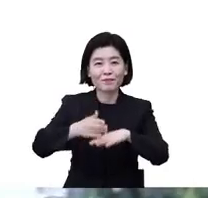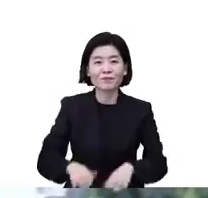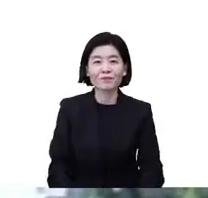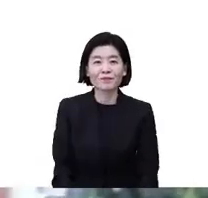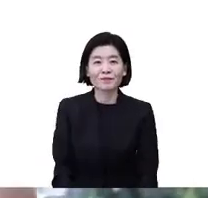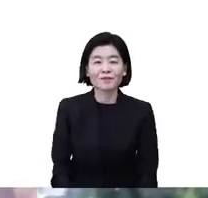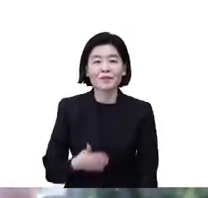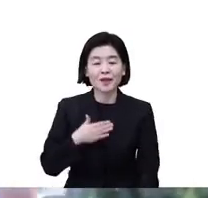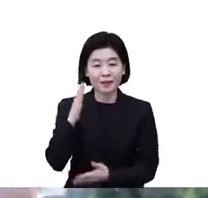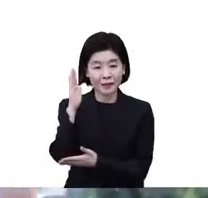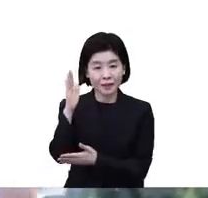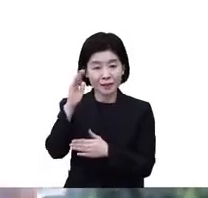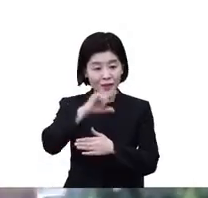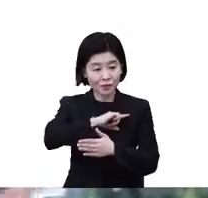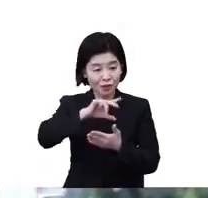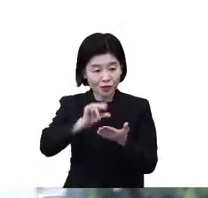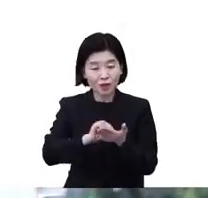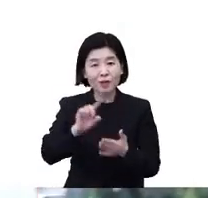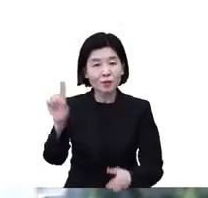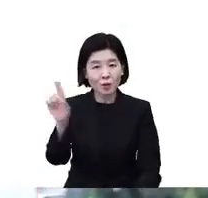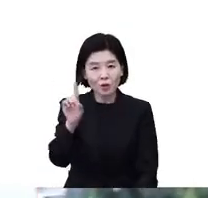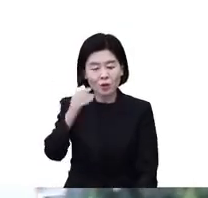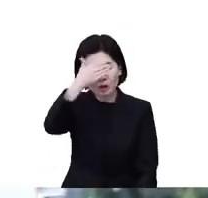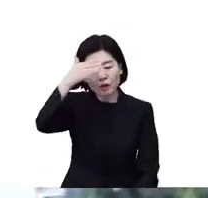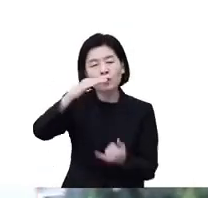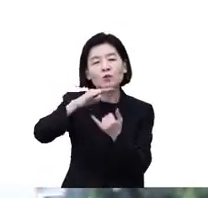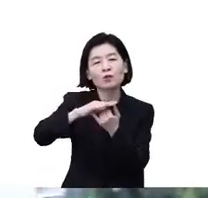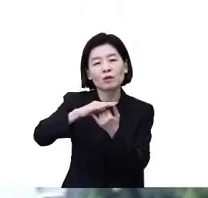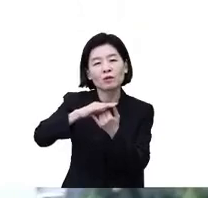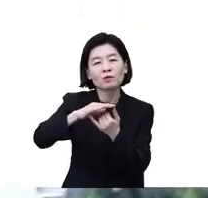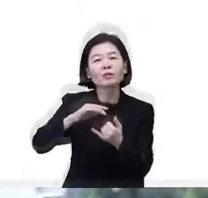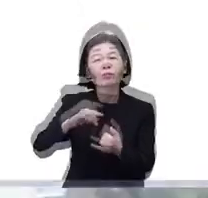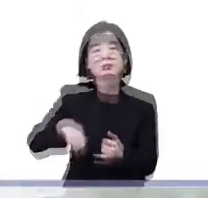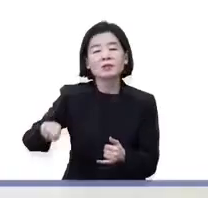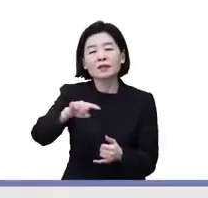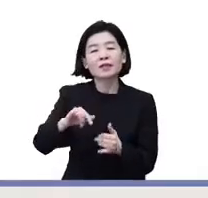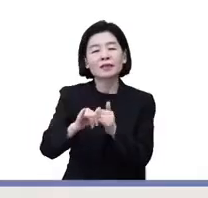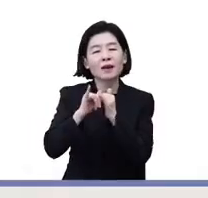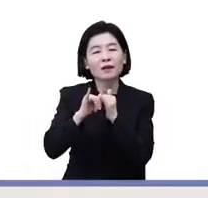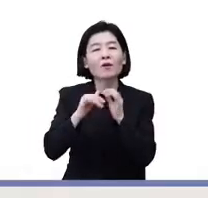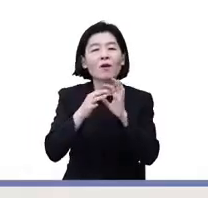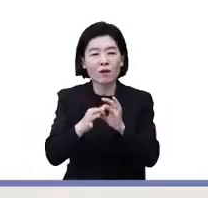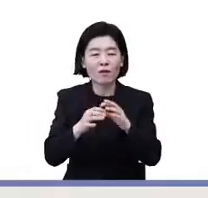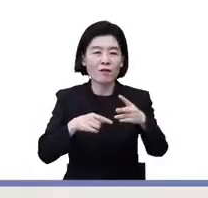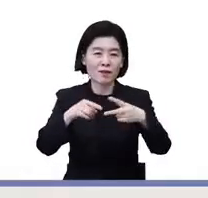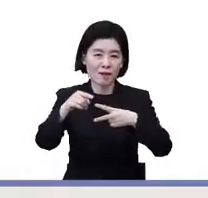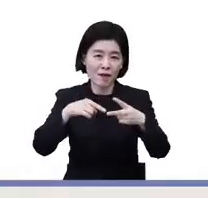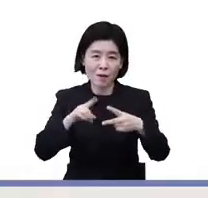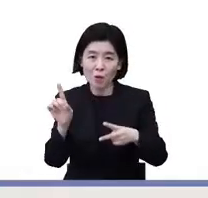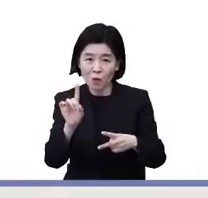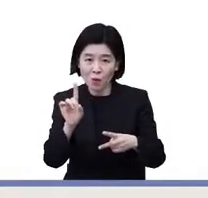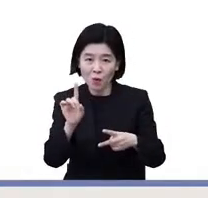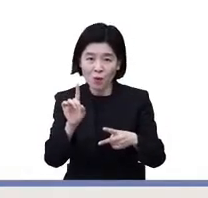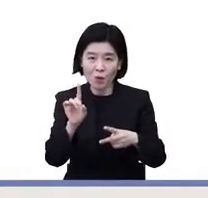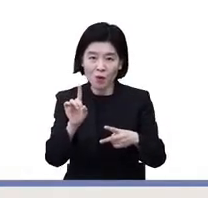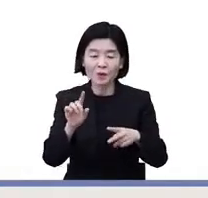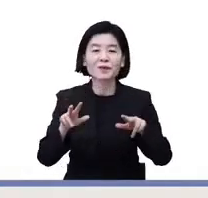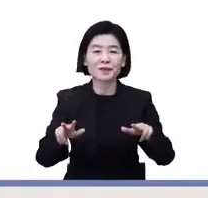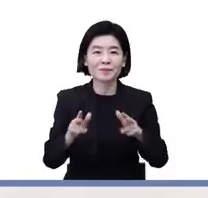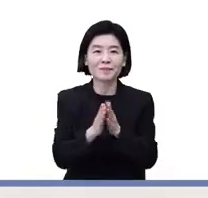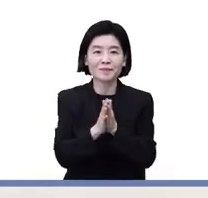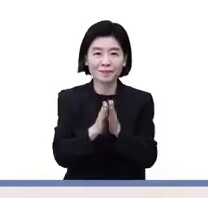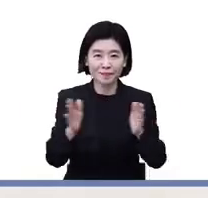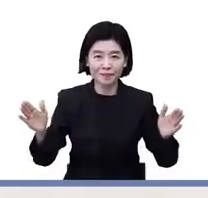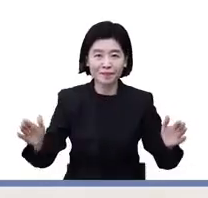제가 오늘 말씀드리려고 하는 주제는 청소년 자살에 대한 이해 첫 시간인데요. 바로 들어가도록